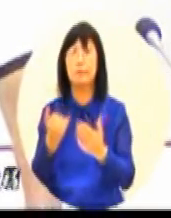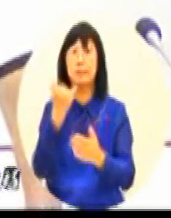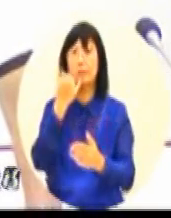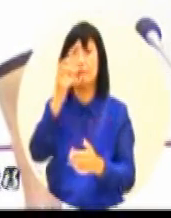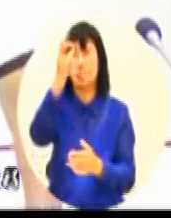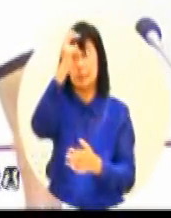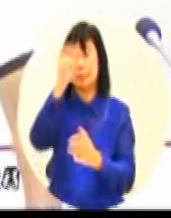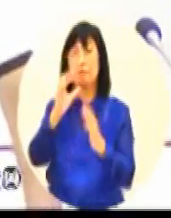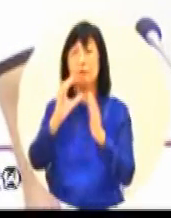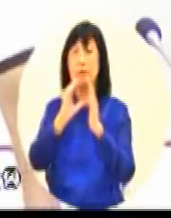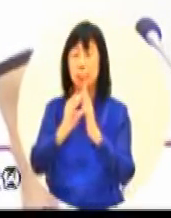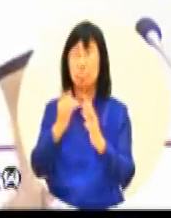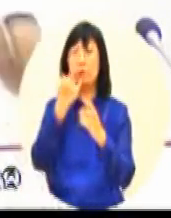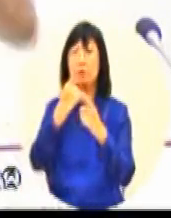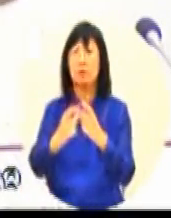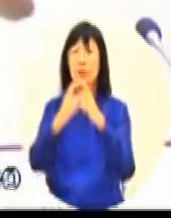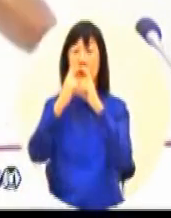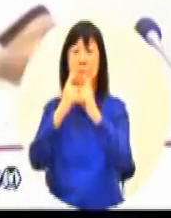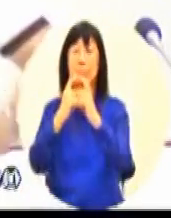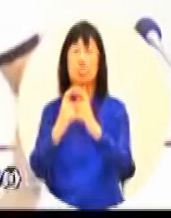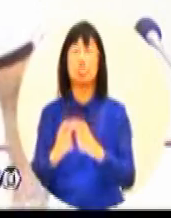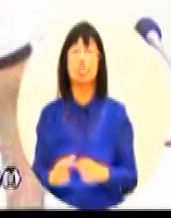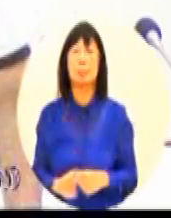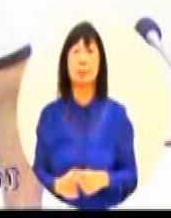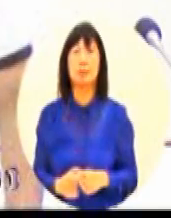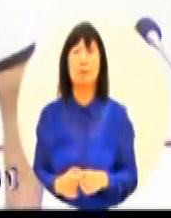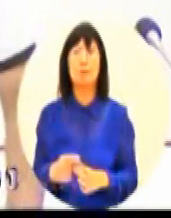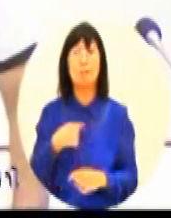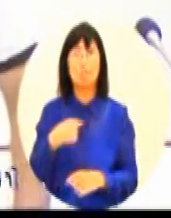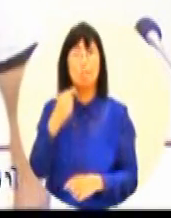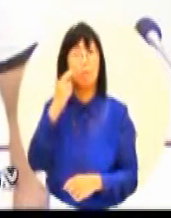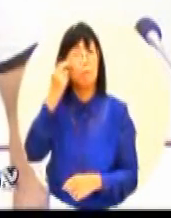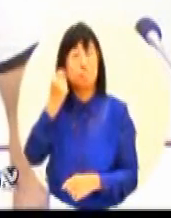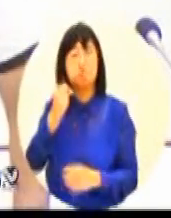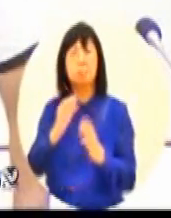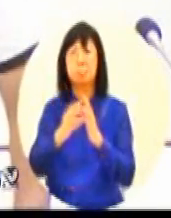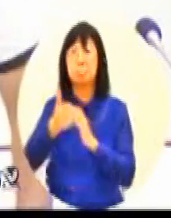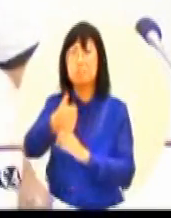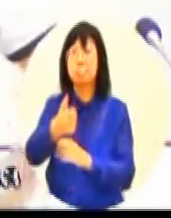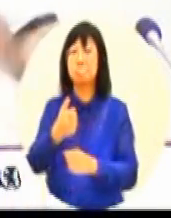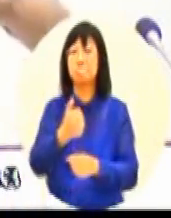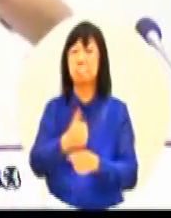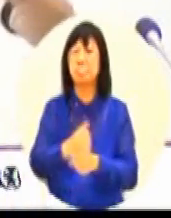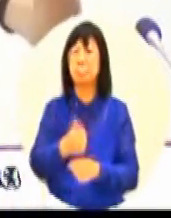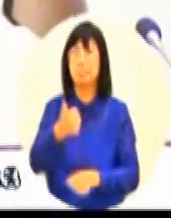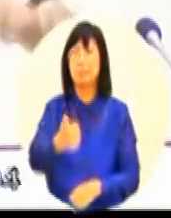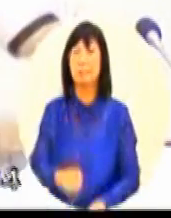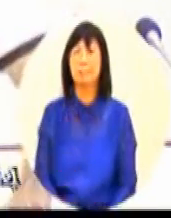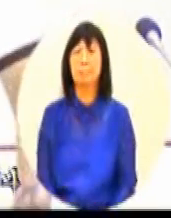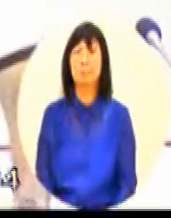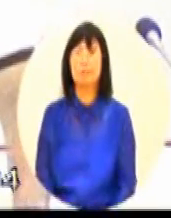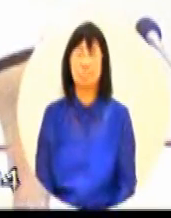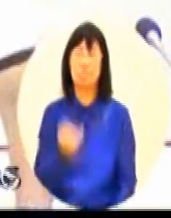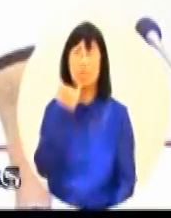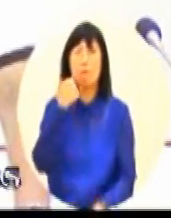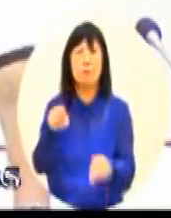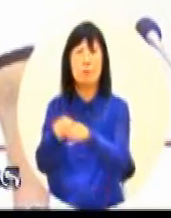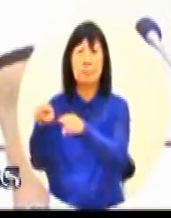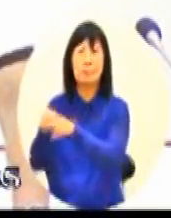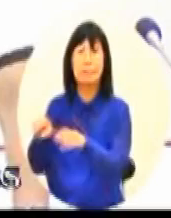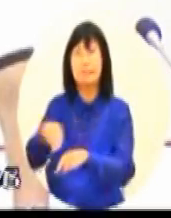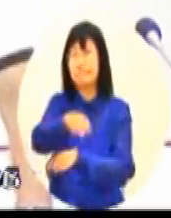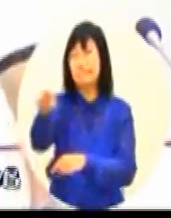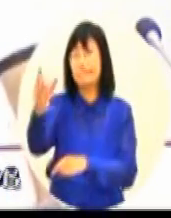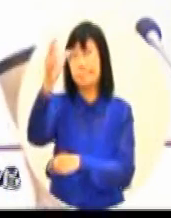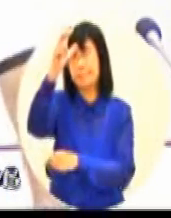局回归110，我觉得咱的市长是正确的，这个、啊、普遍获得我们警察